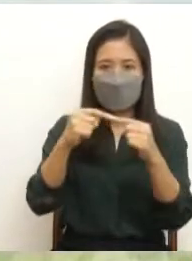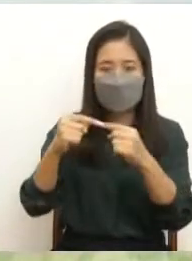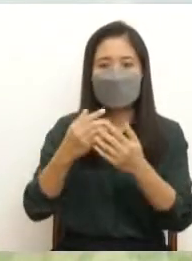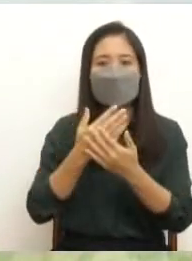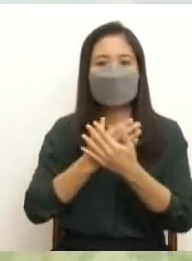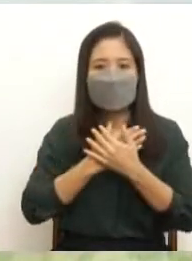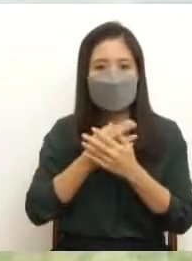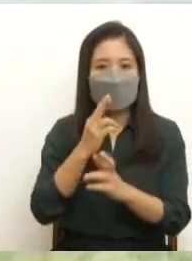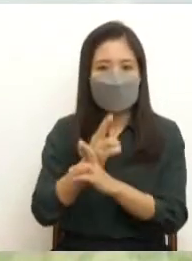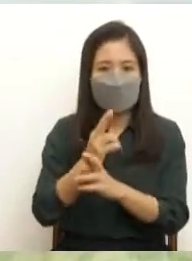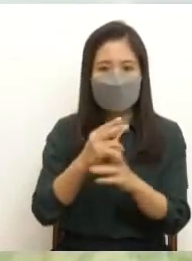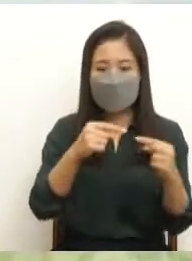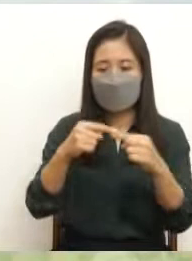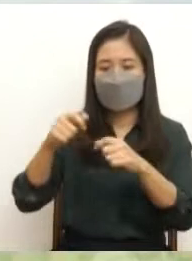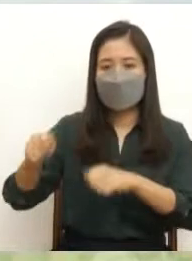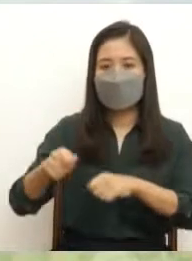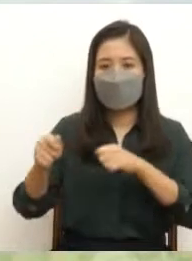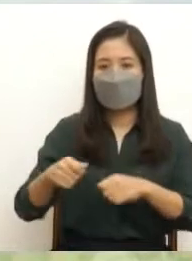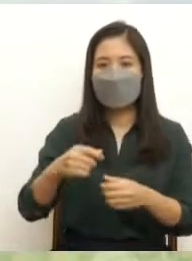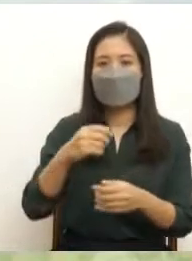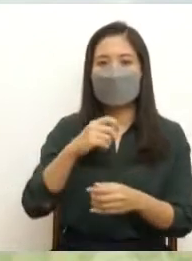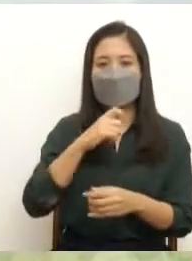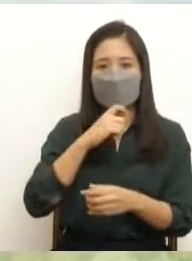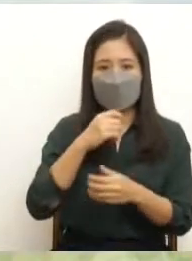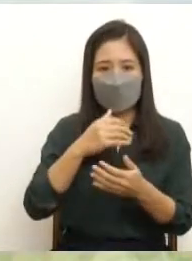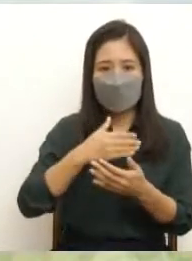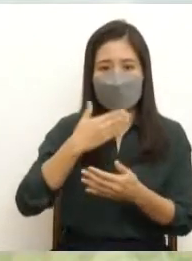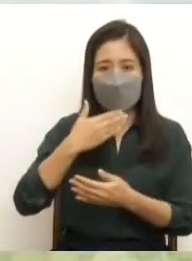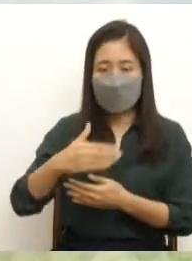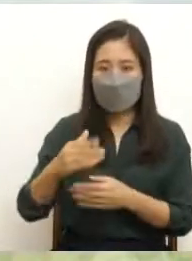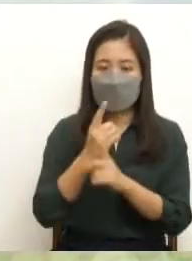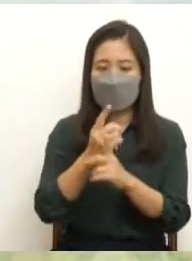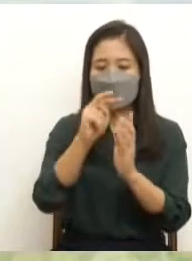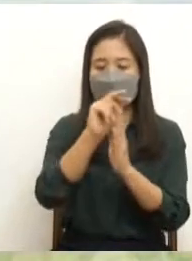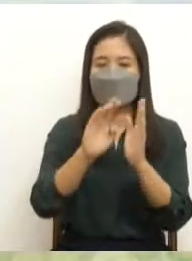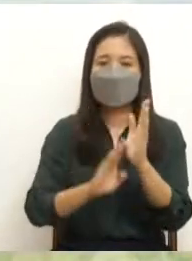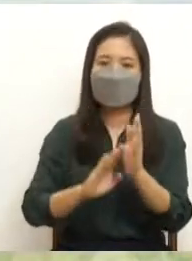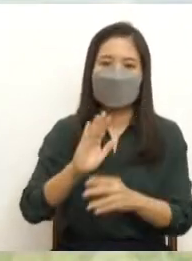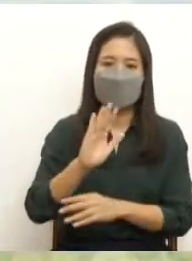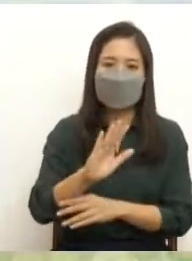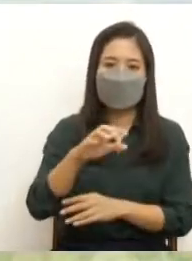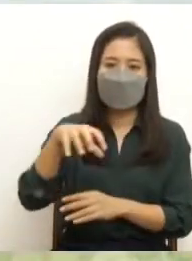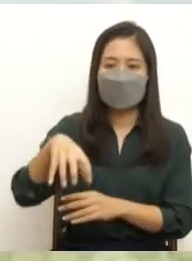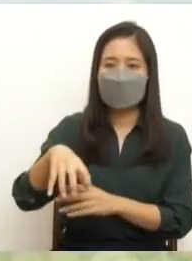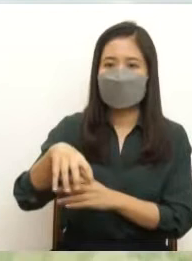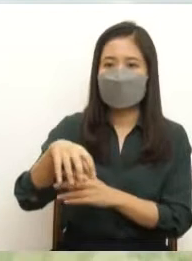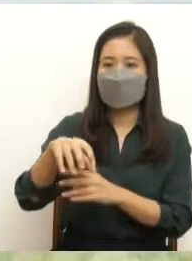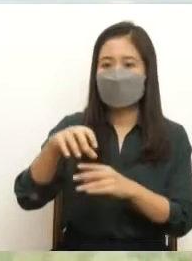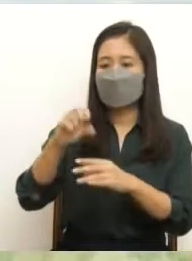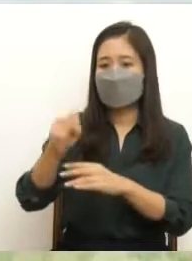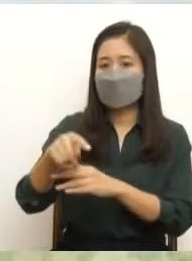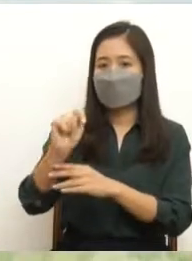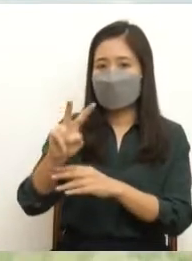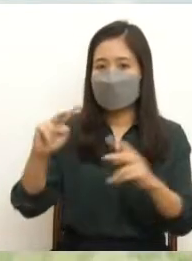อดอารยเกษตรให้อยู่อย่างยั่งยืนสอดคล้องตามนโยบายของสำนักงานคณะกรรมการการศึกษาขั้นพื้นฐานกระทรวงศึกษ